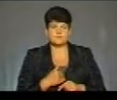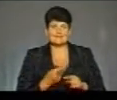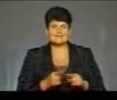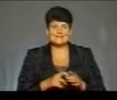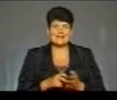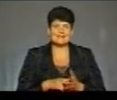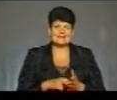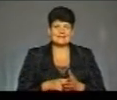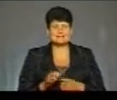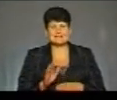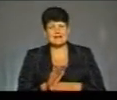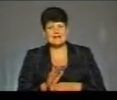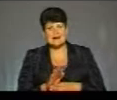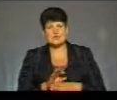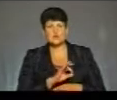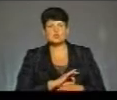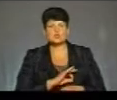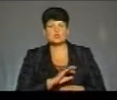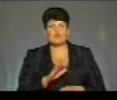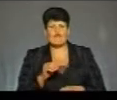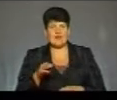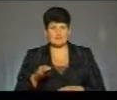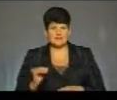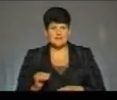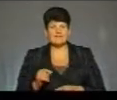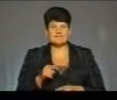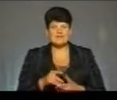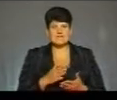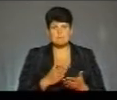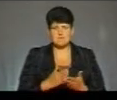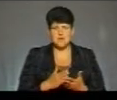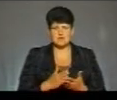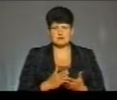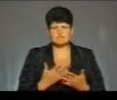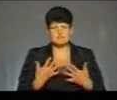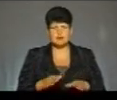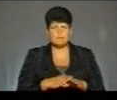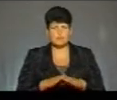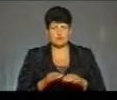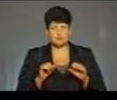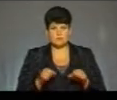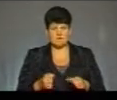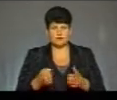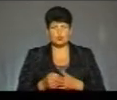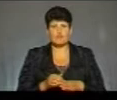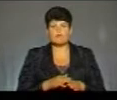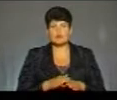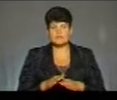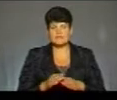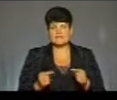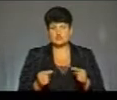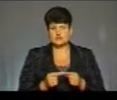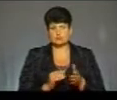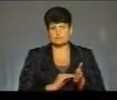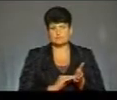цей лист або наказ вже створити і його юстувати. Тобто він має уже повні права до виконання, де чітко